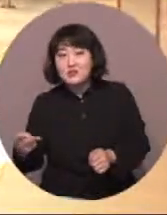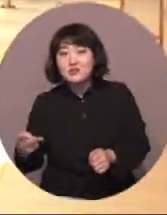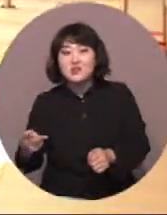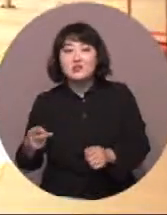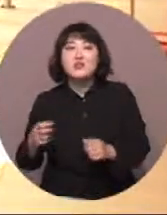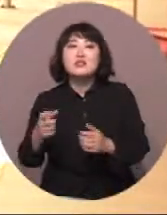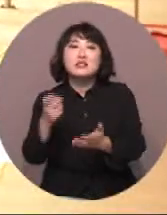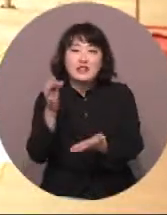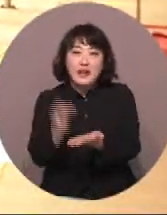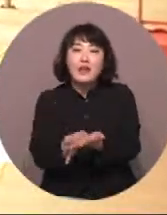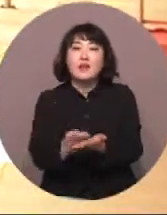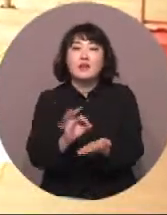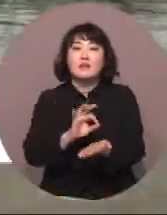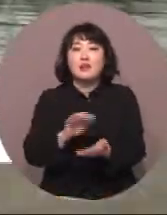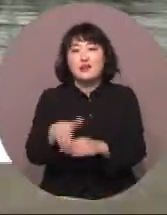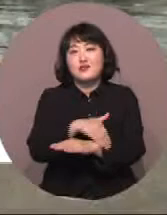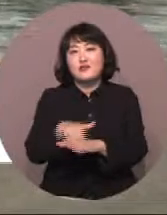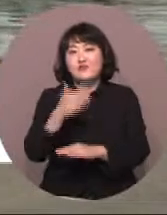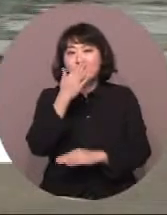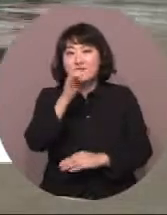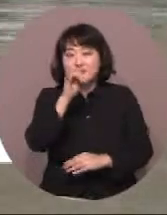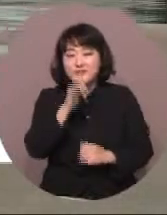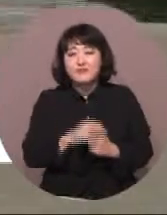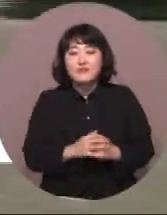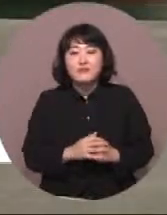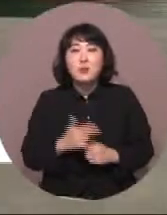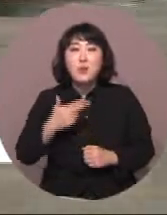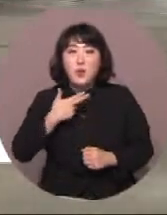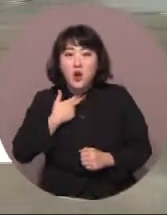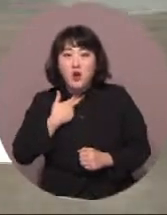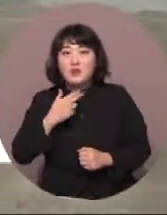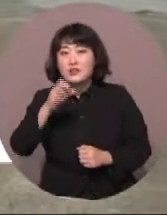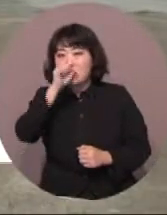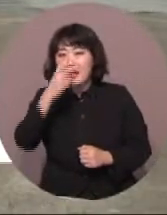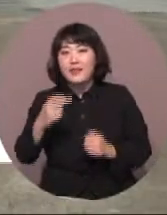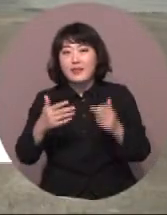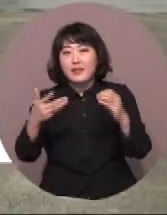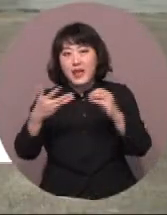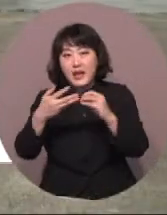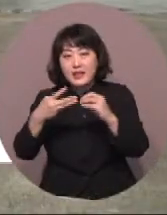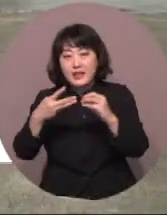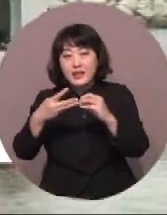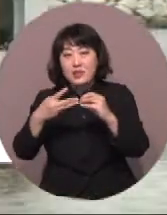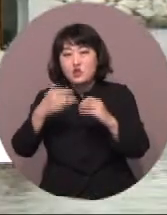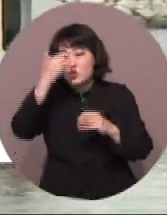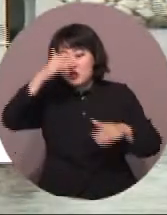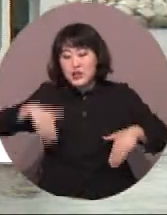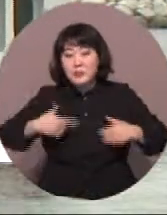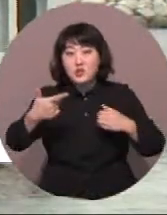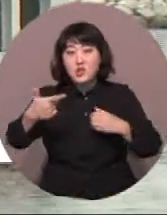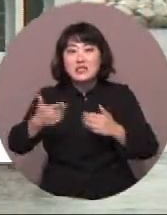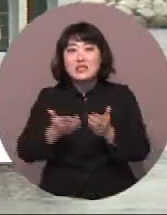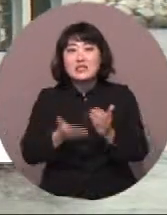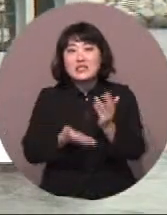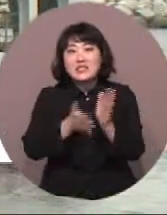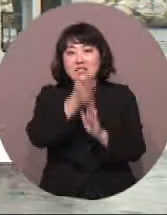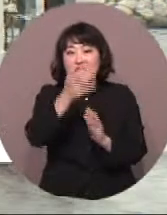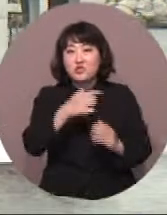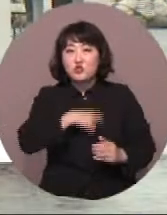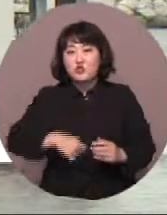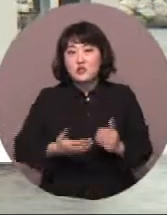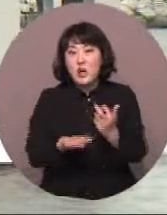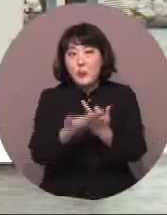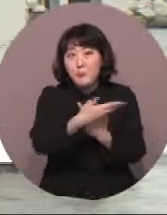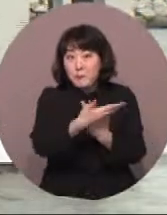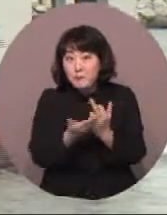전철도 저렴하게 이용할 수 있습니다. 또 보령과 서산, 태안 등 충남 6개 시군의 섬에 사는 어린이와